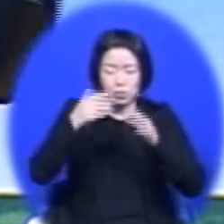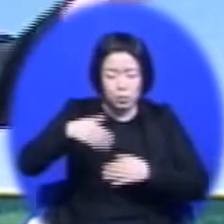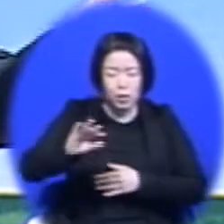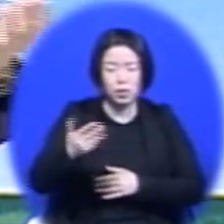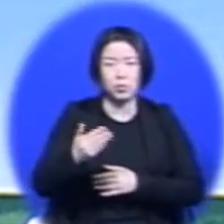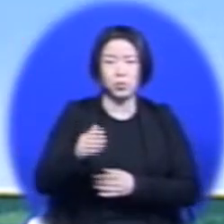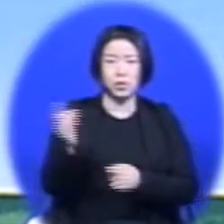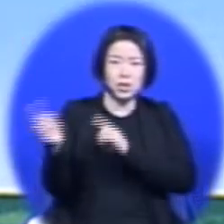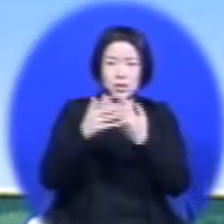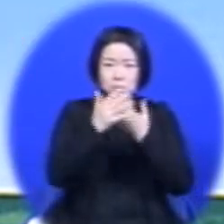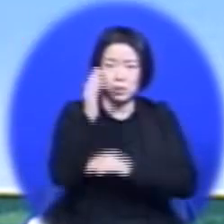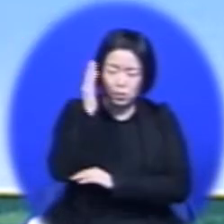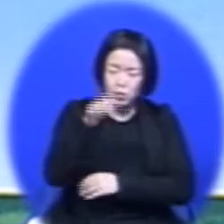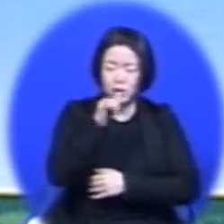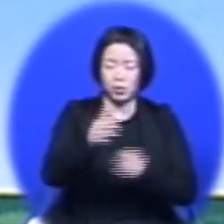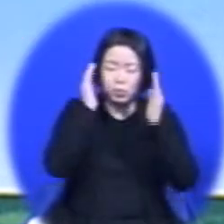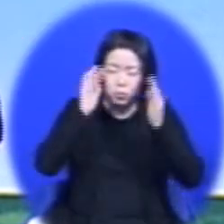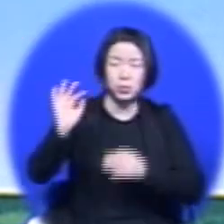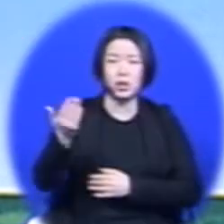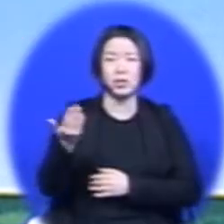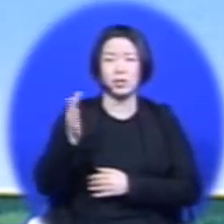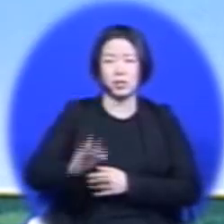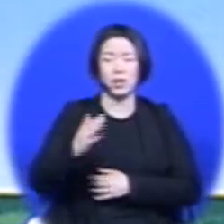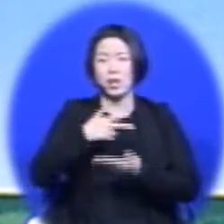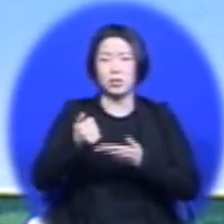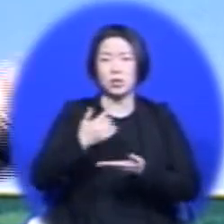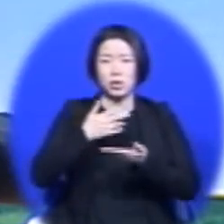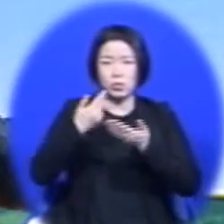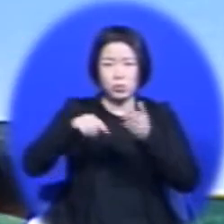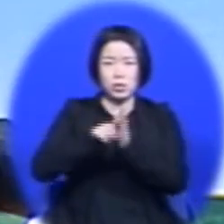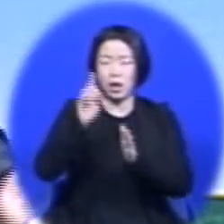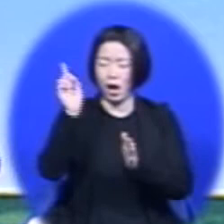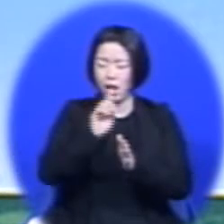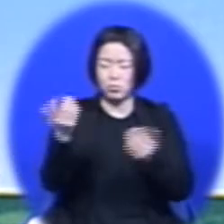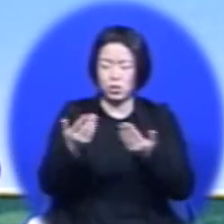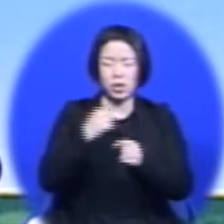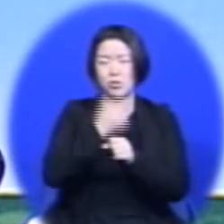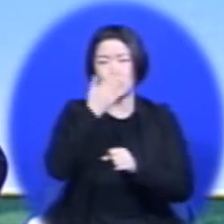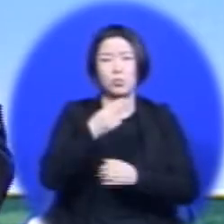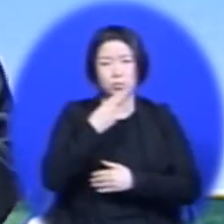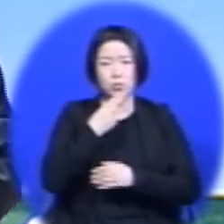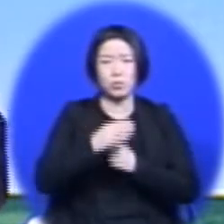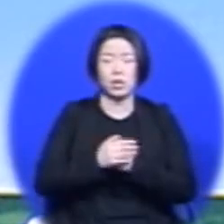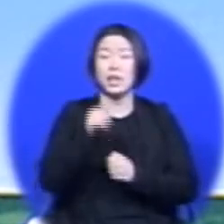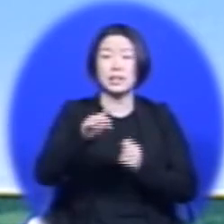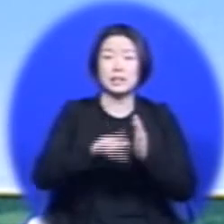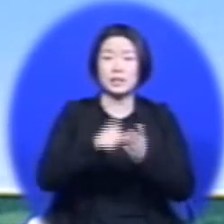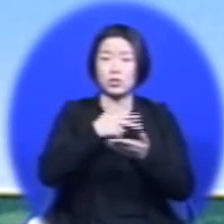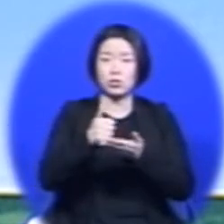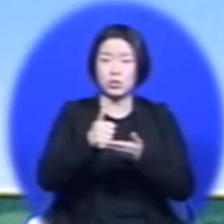집회 설교도 해야 되고 공부도 해야 되는데 주님, 저는 주님을 위해서 아무것도 할 수 없잖아요. 그때 주님께서